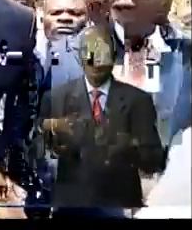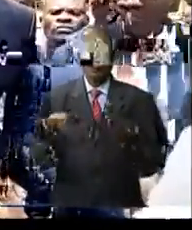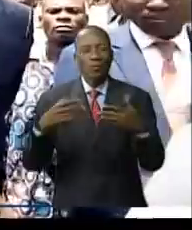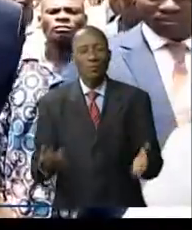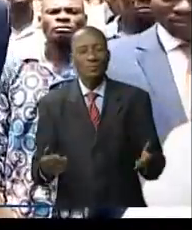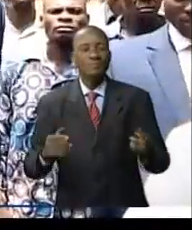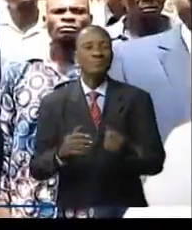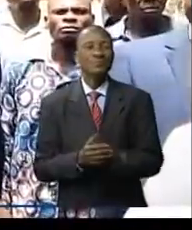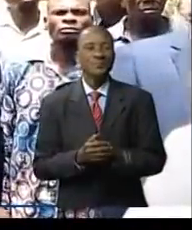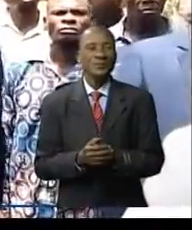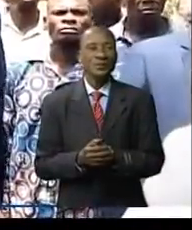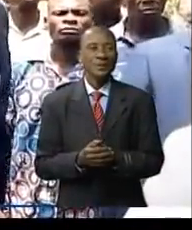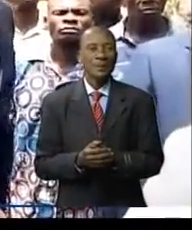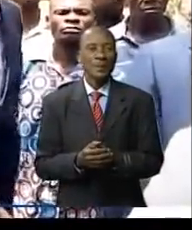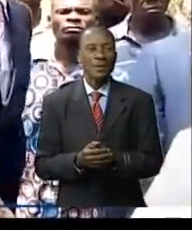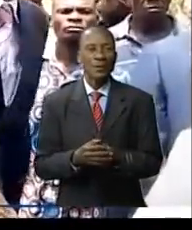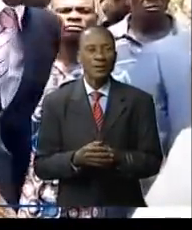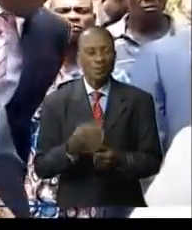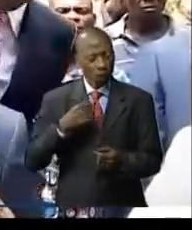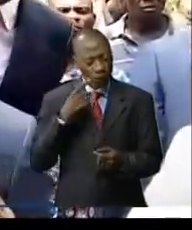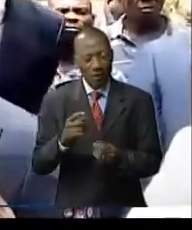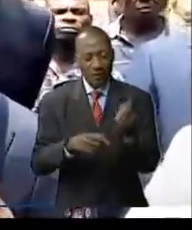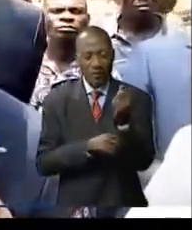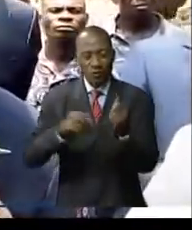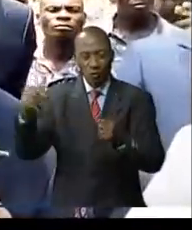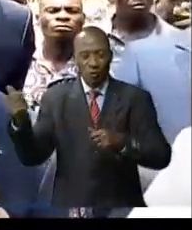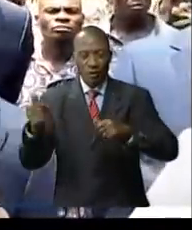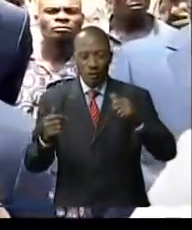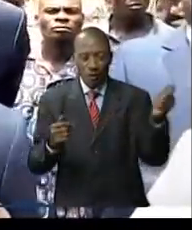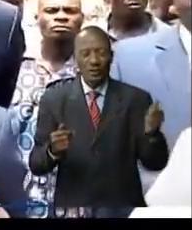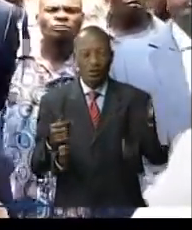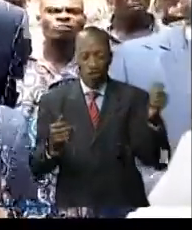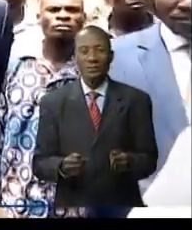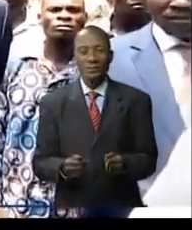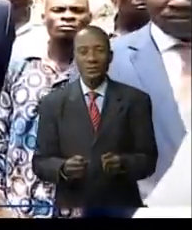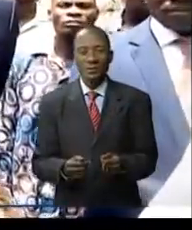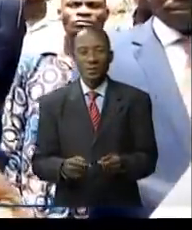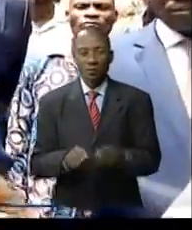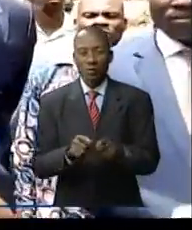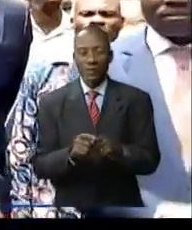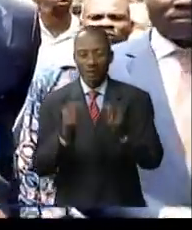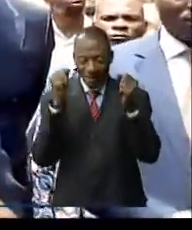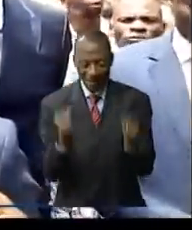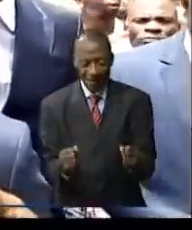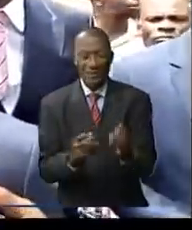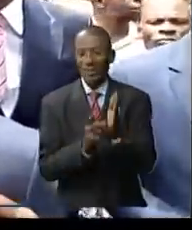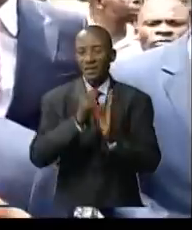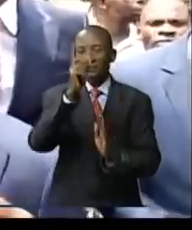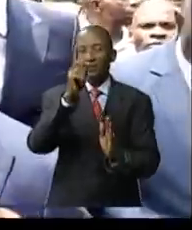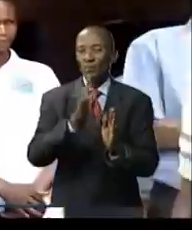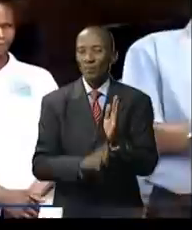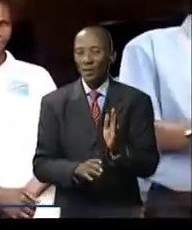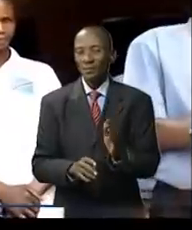gens qui bloquent la rétrocession pour jeter des pots de bananes sur le chemin de son Excellence, Monsieur le Président de la République, chef de